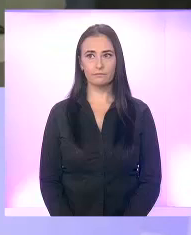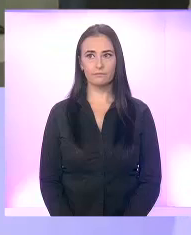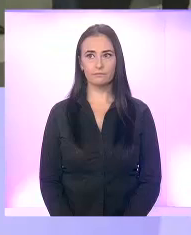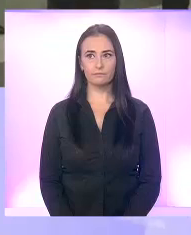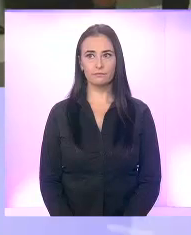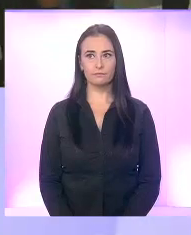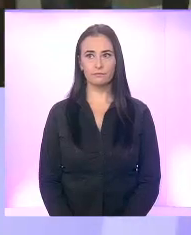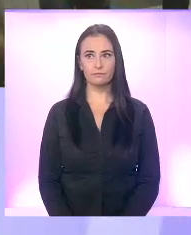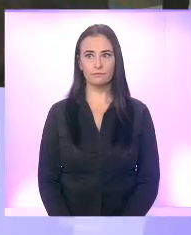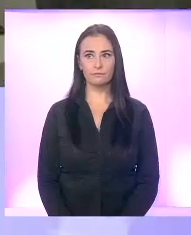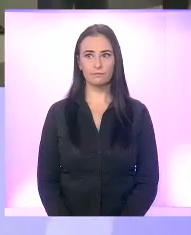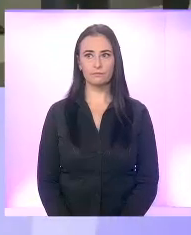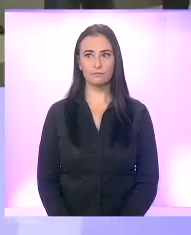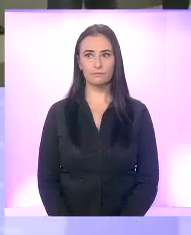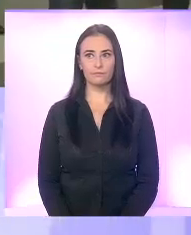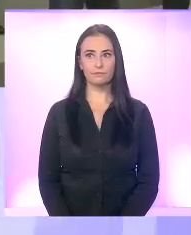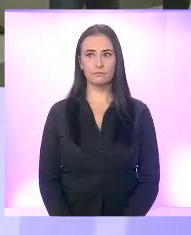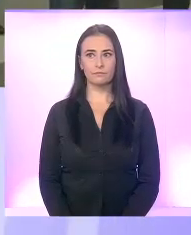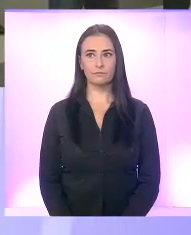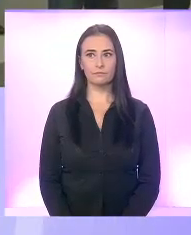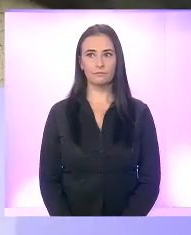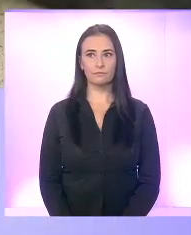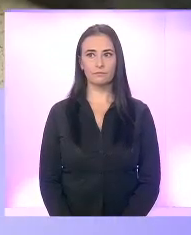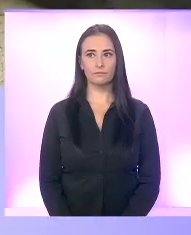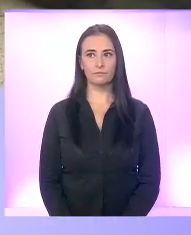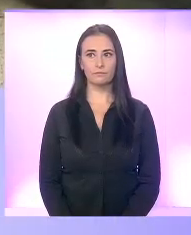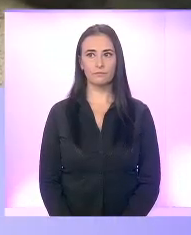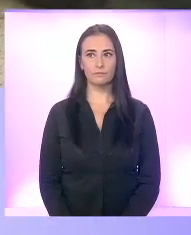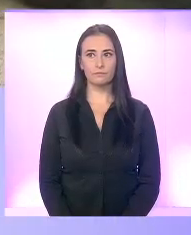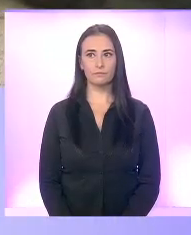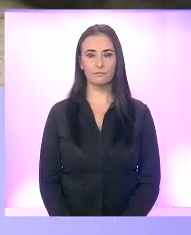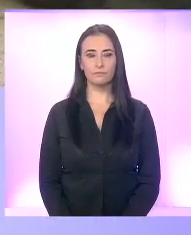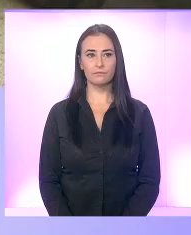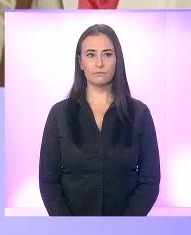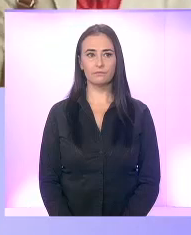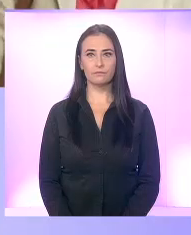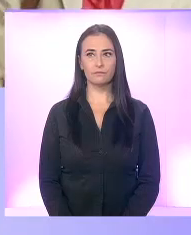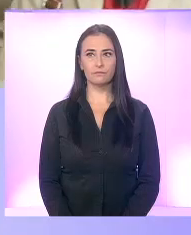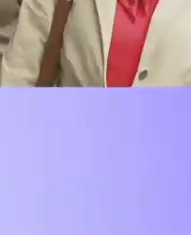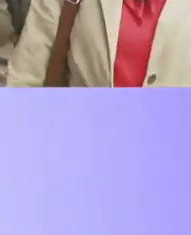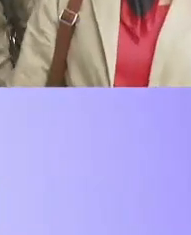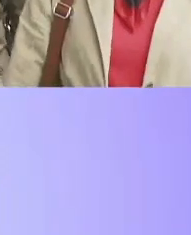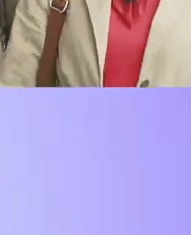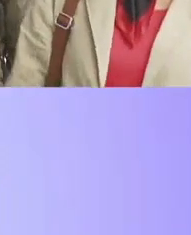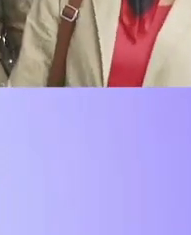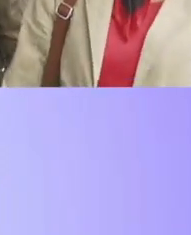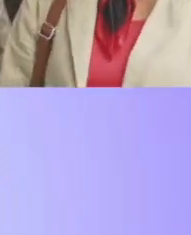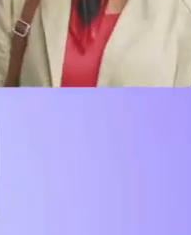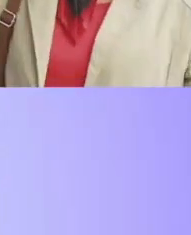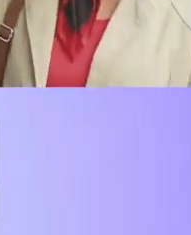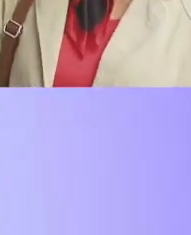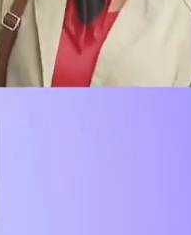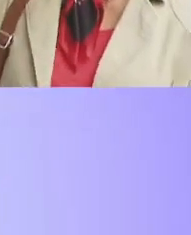s-au făcut cu chiu, cu vai, cu întârzieri, cu lucrări care au durat chiar și 10 ani de la deschiderea unui șantier și până la finalizarea